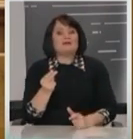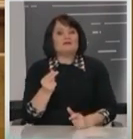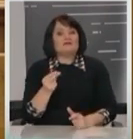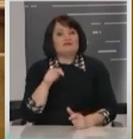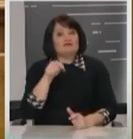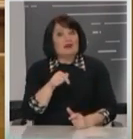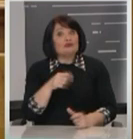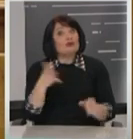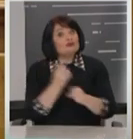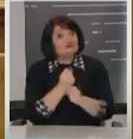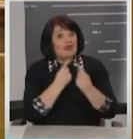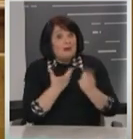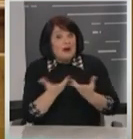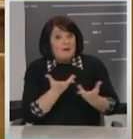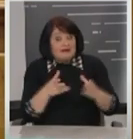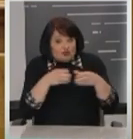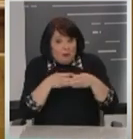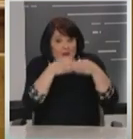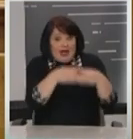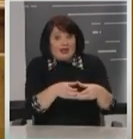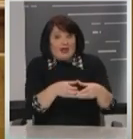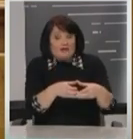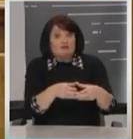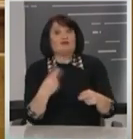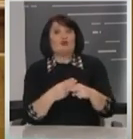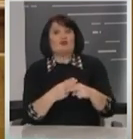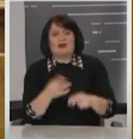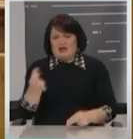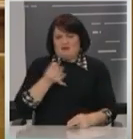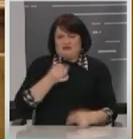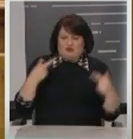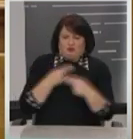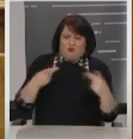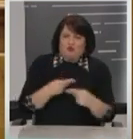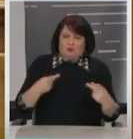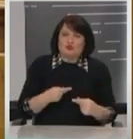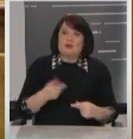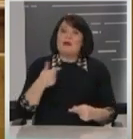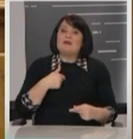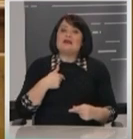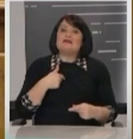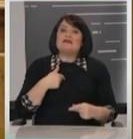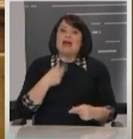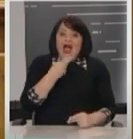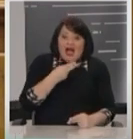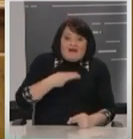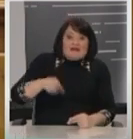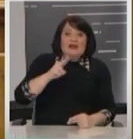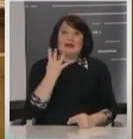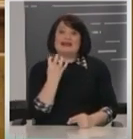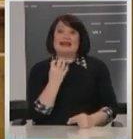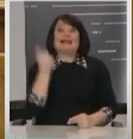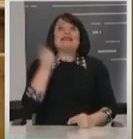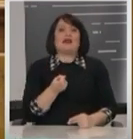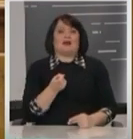διαπραγματευτικής ομάδας. Διότι μας λέγατε ότι θα κόψουμε τα οικογενειακά επιδόματα, ενώ εμείς ερχόμαστε και τα αυξάνουμε κατά